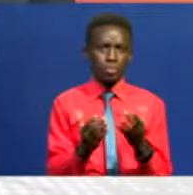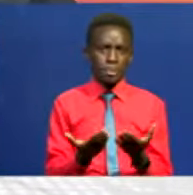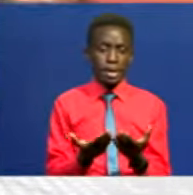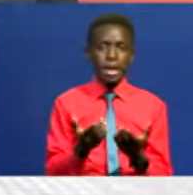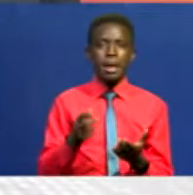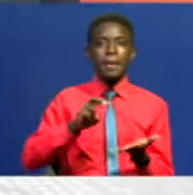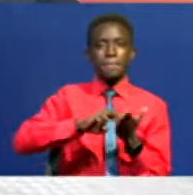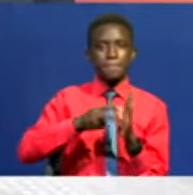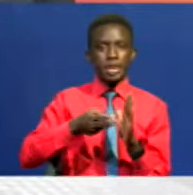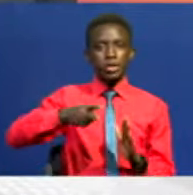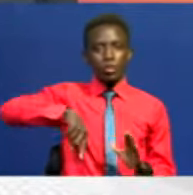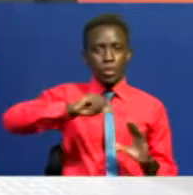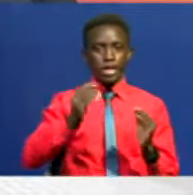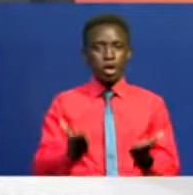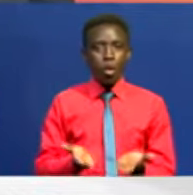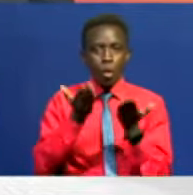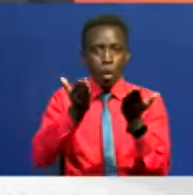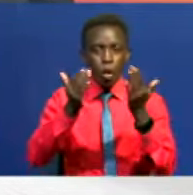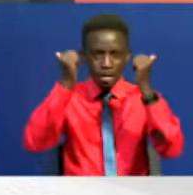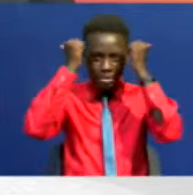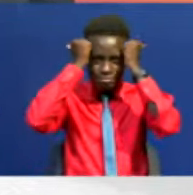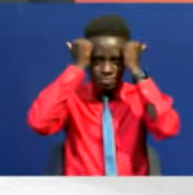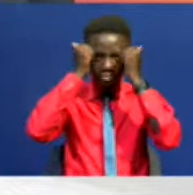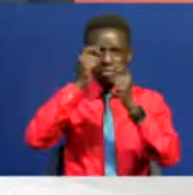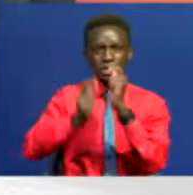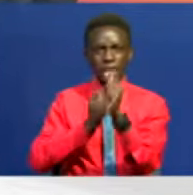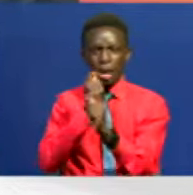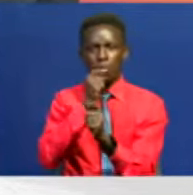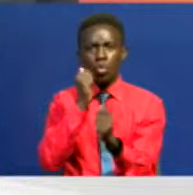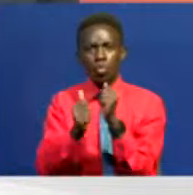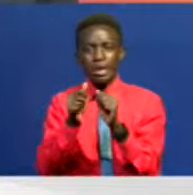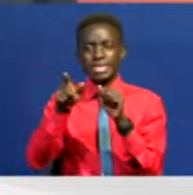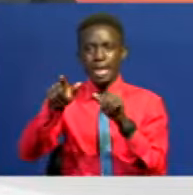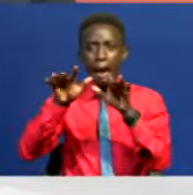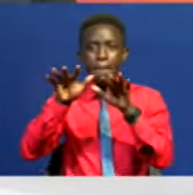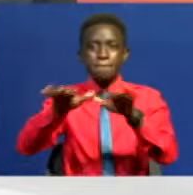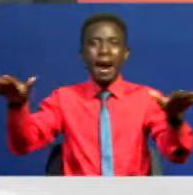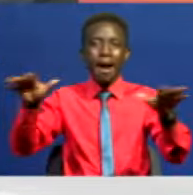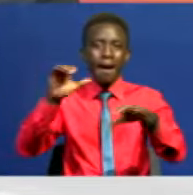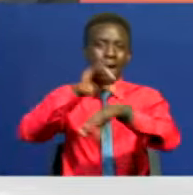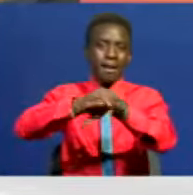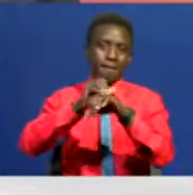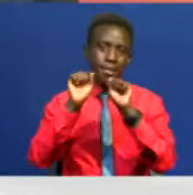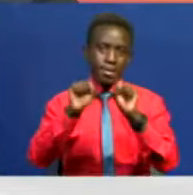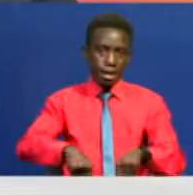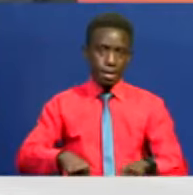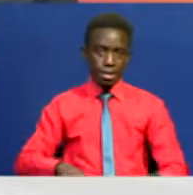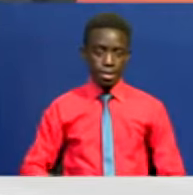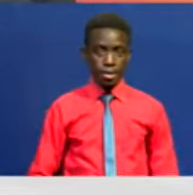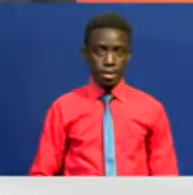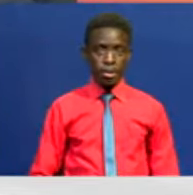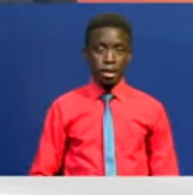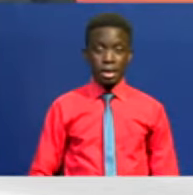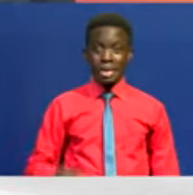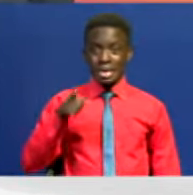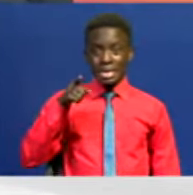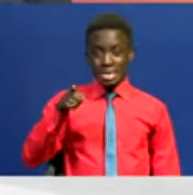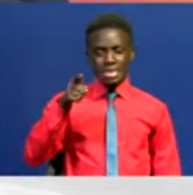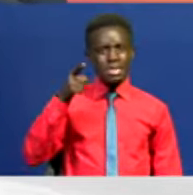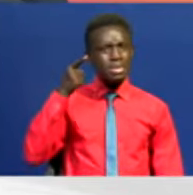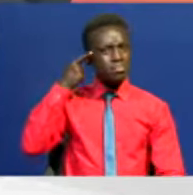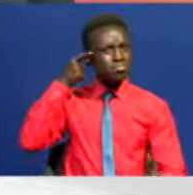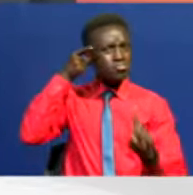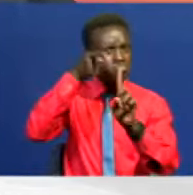which are market oriented, ambazo zina itimiza ama malengo yake ni kutimiza malengo